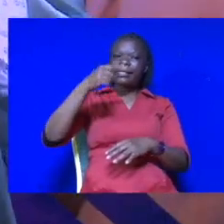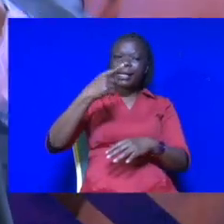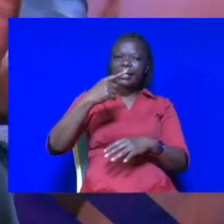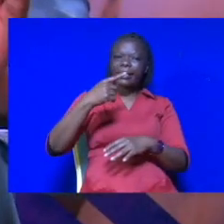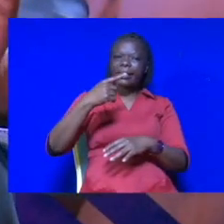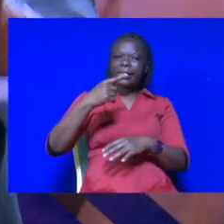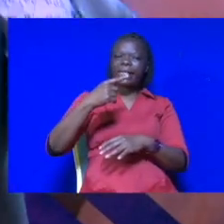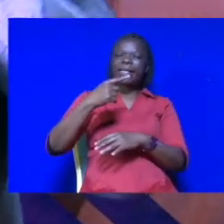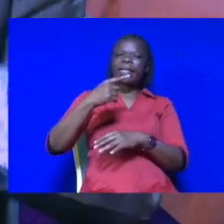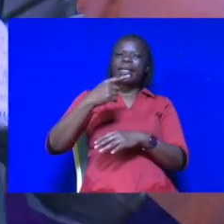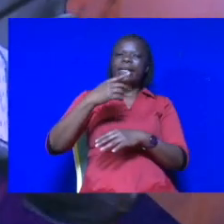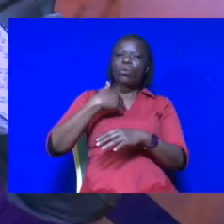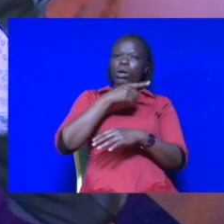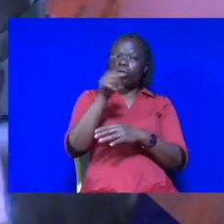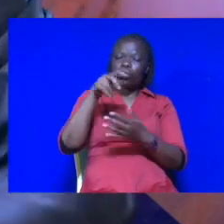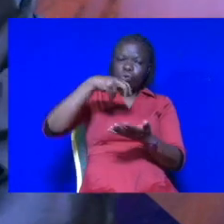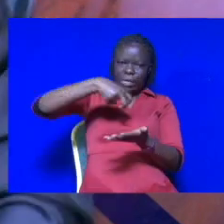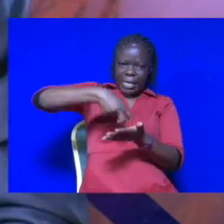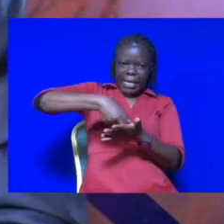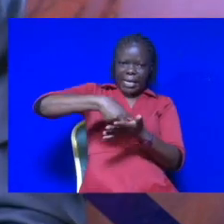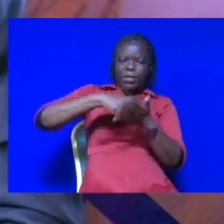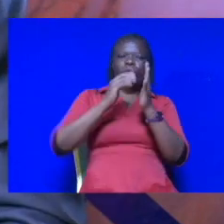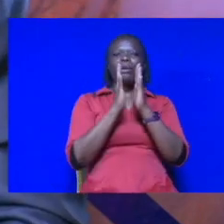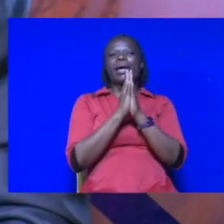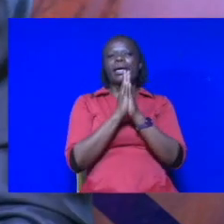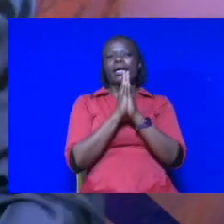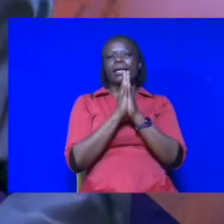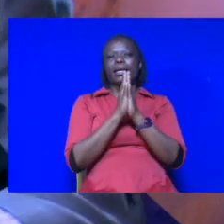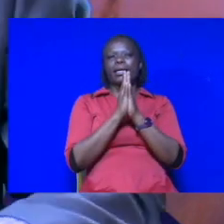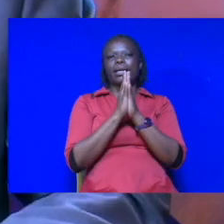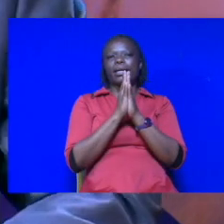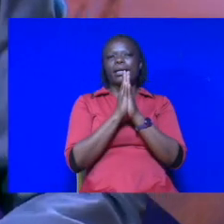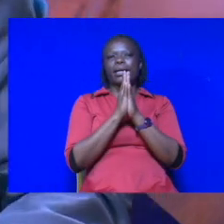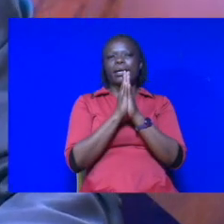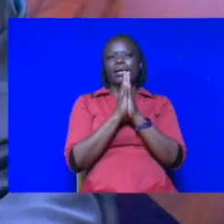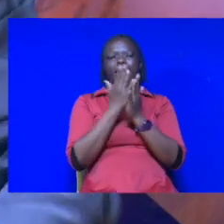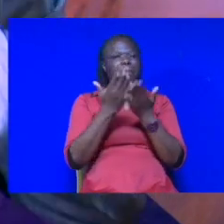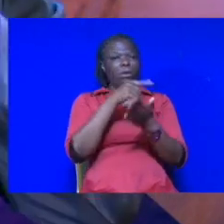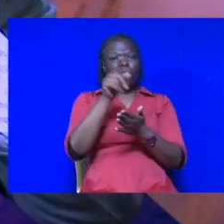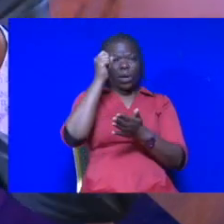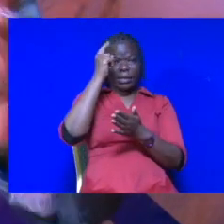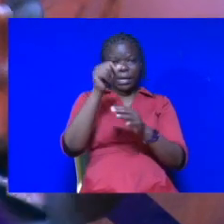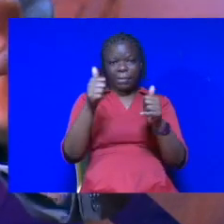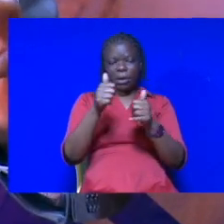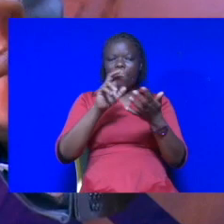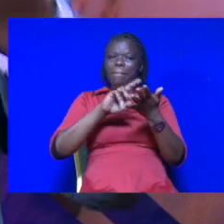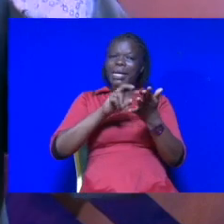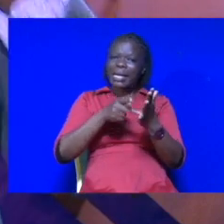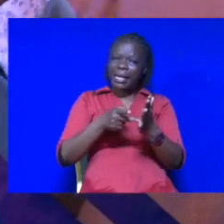Mungu anakutaka upige magoti uombe. Bado sijaeleweka. Nina maana